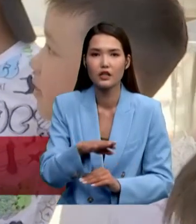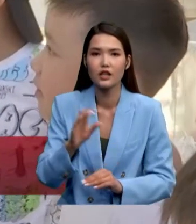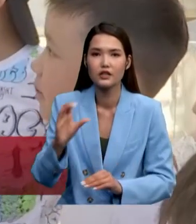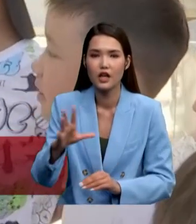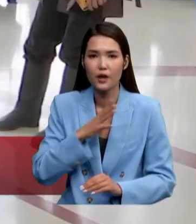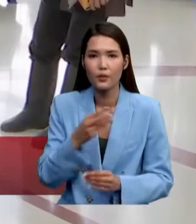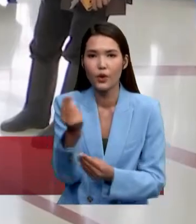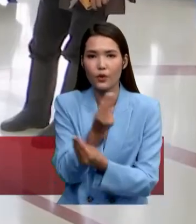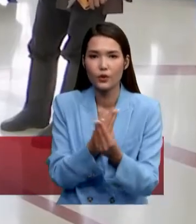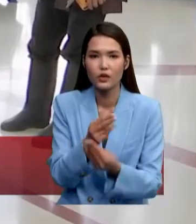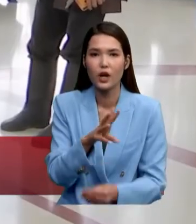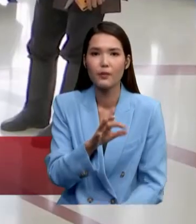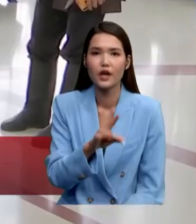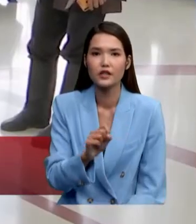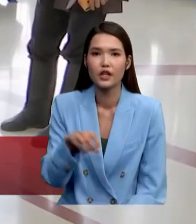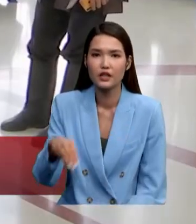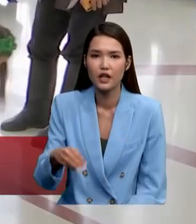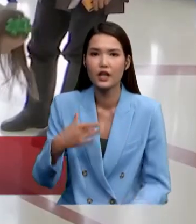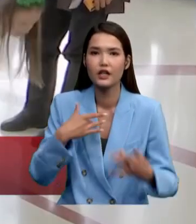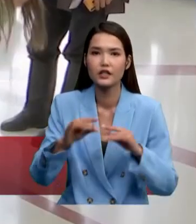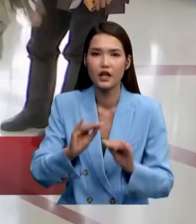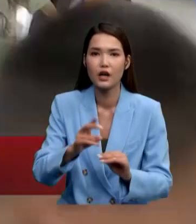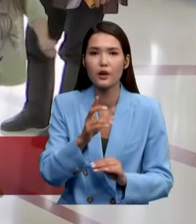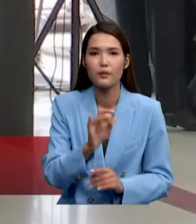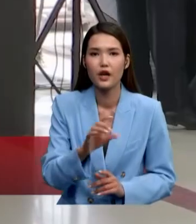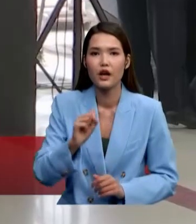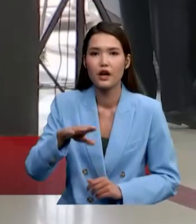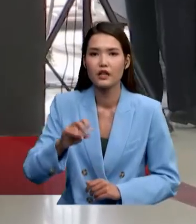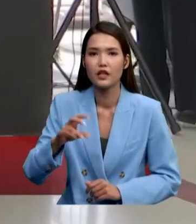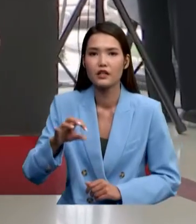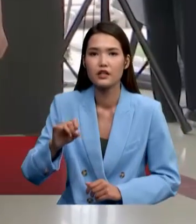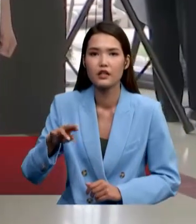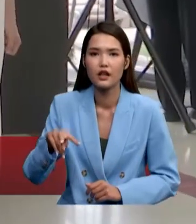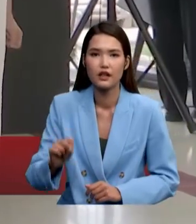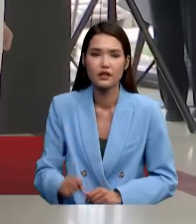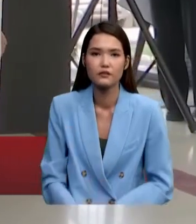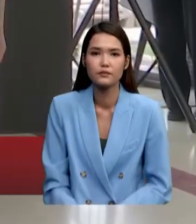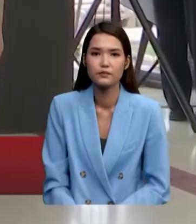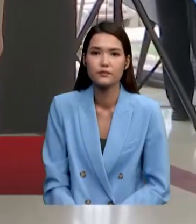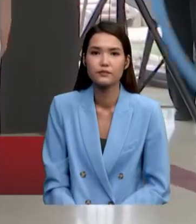Сахарьянова, художницы Мадины Тажмагамбетовой и сценариста Бегата Даниэла.